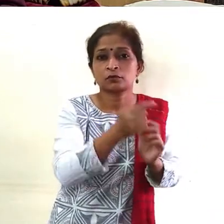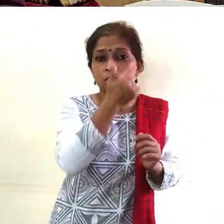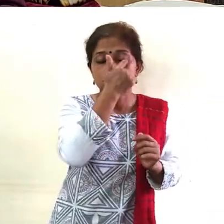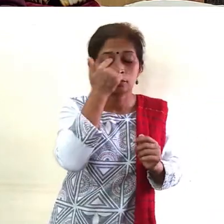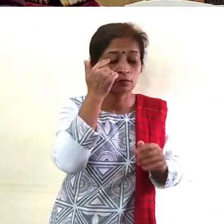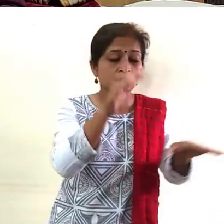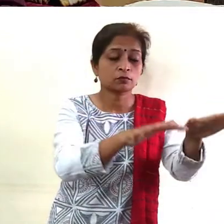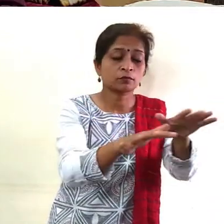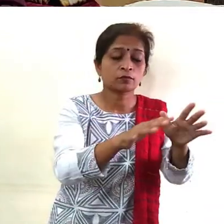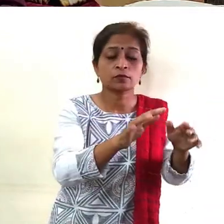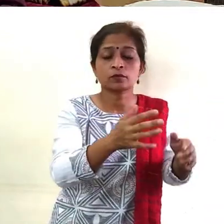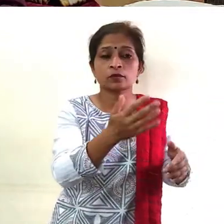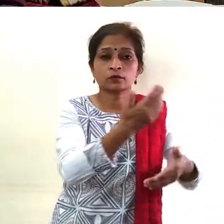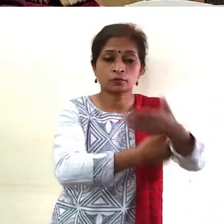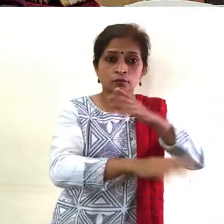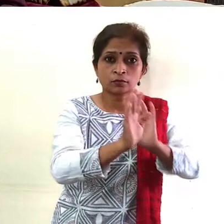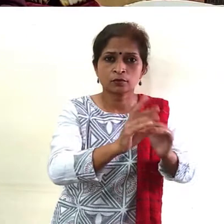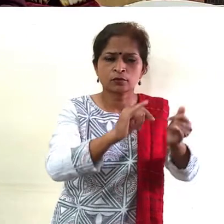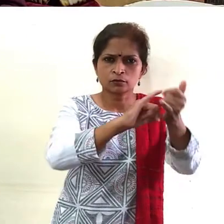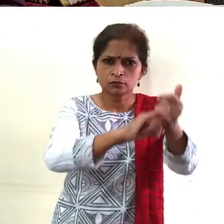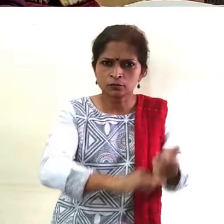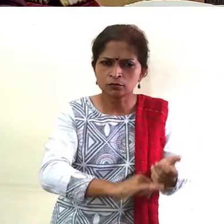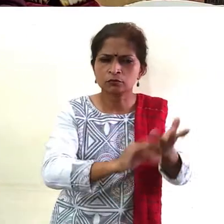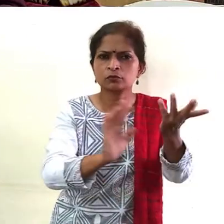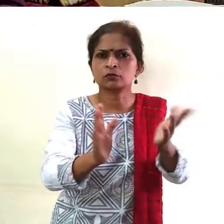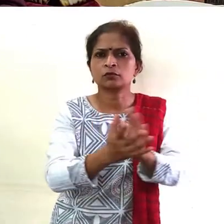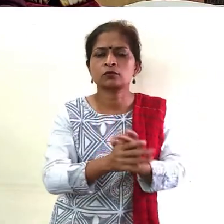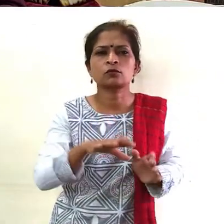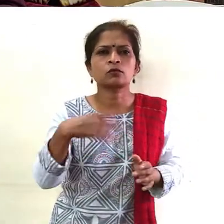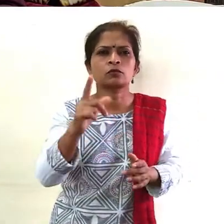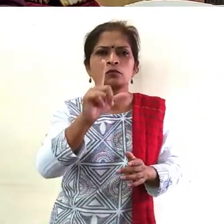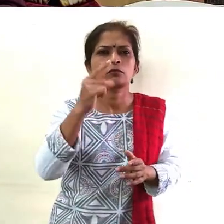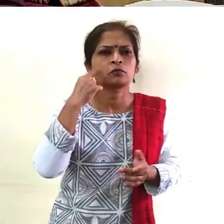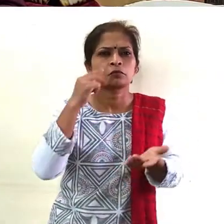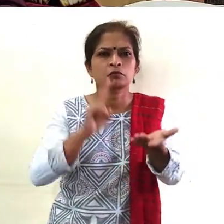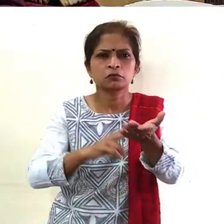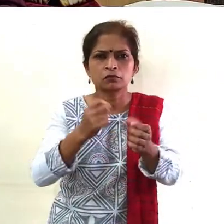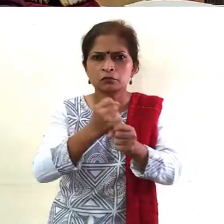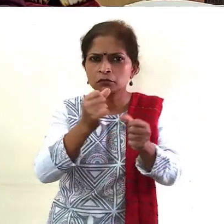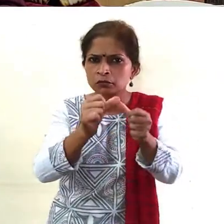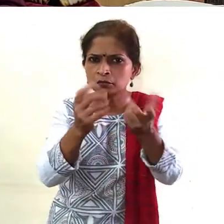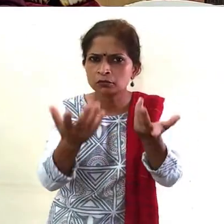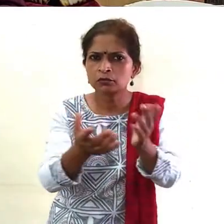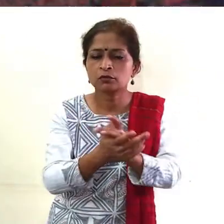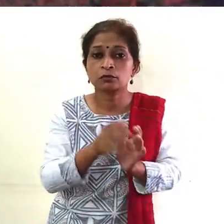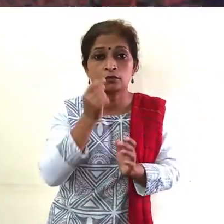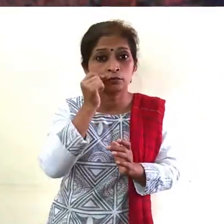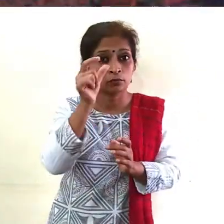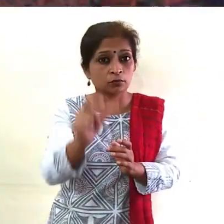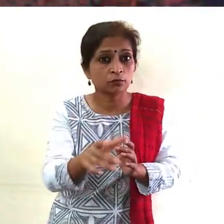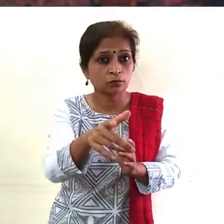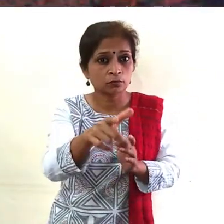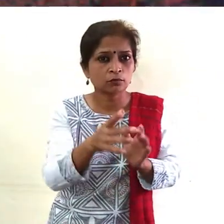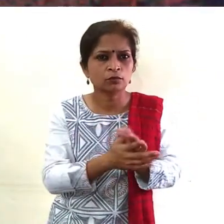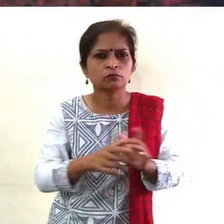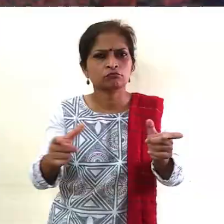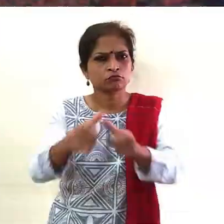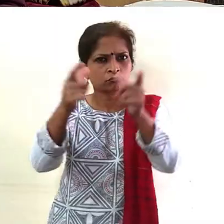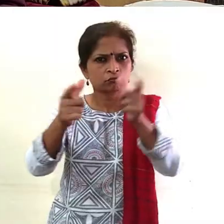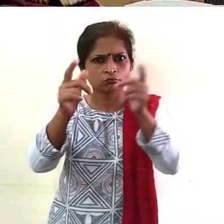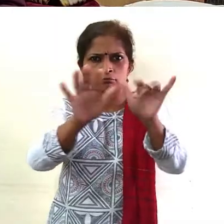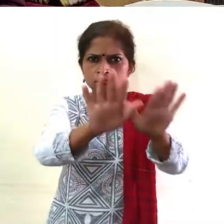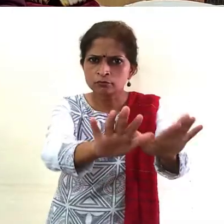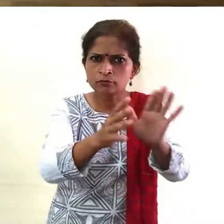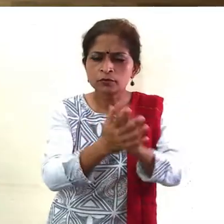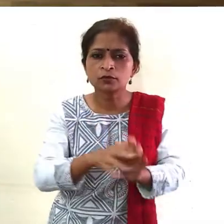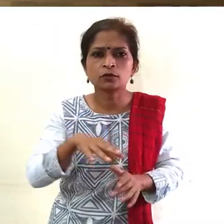दृष्टि दिव्यांग हुए। सदर्न इंडिया में तमिलनाडु में एक लिंगा नाम का एक लड़का हुआ, जंगल में रहता